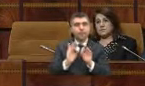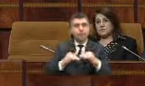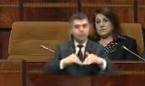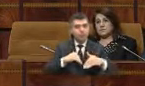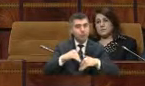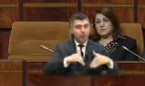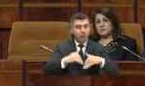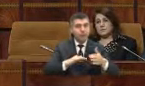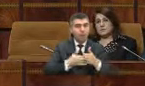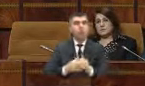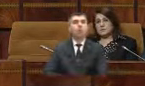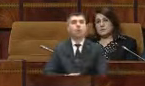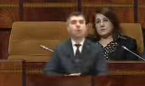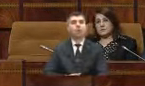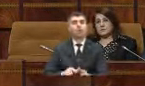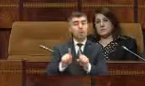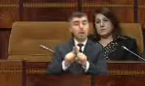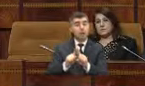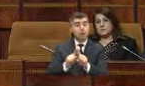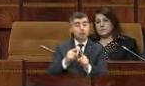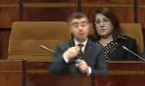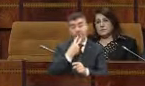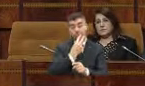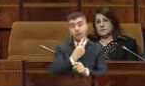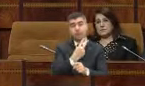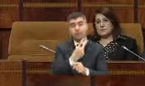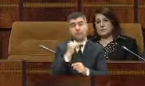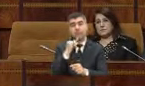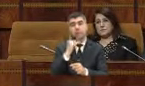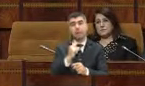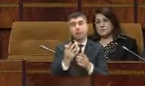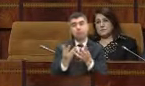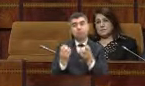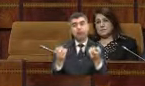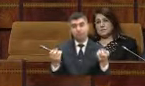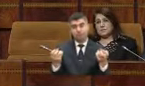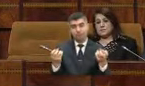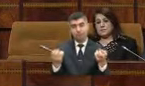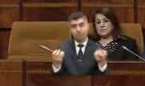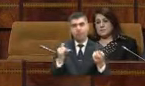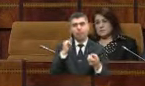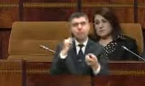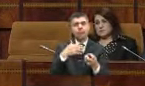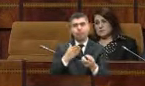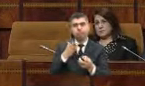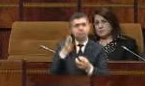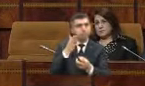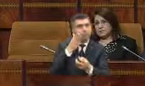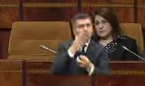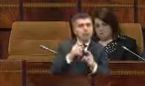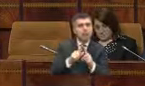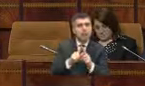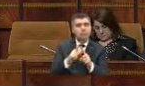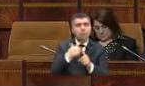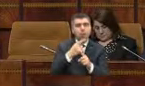اللي الحقيقة العدد ديالها كيتكاثر اليوم بعد اليوم، وما يمكنناش نكونوا في شي مدينة، سواء المعابر الحدودية مثبتة ومنيلية